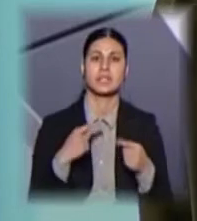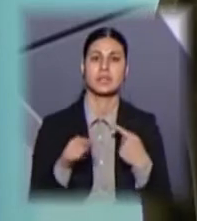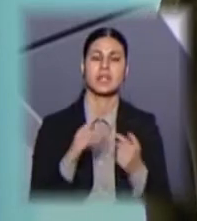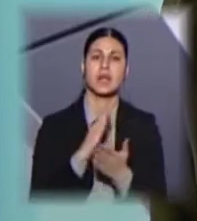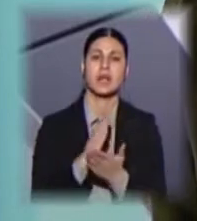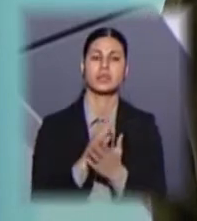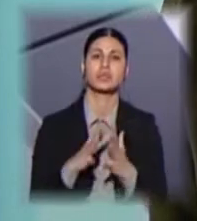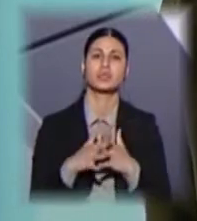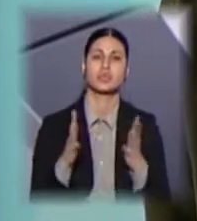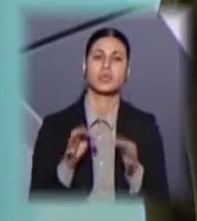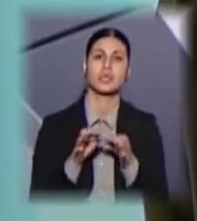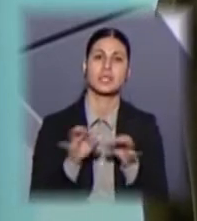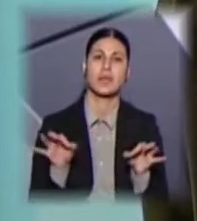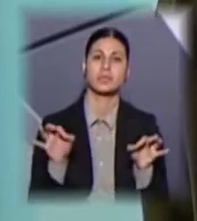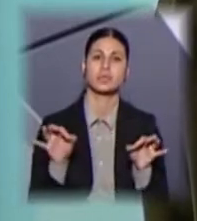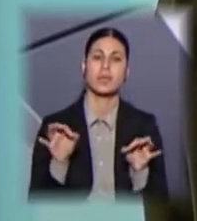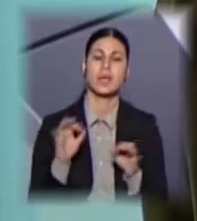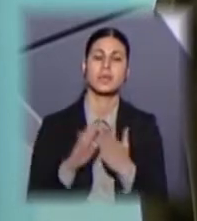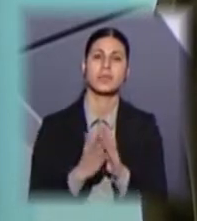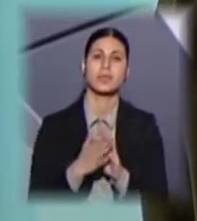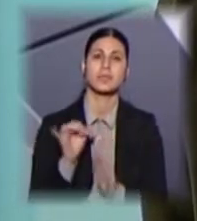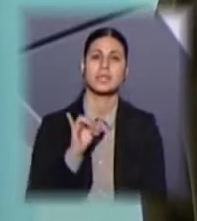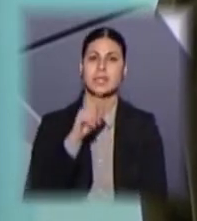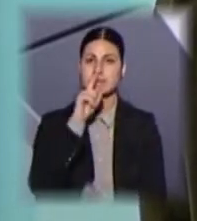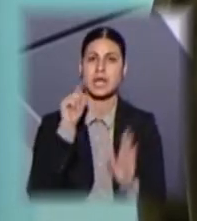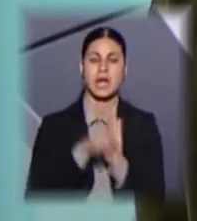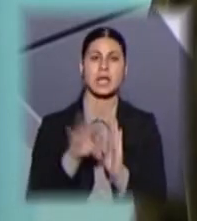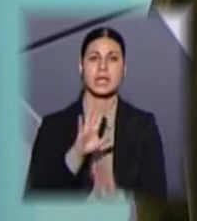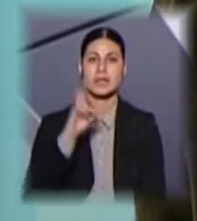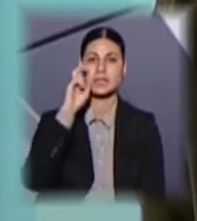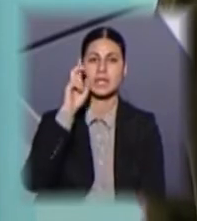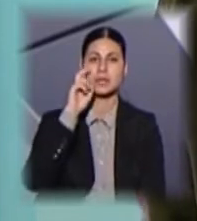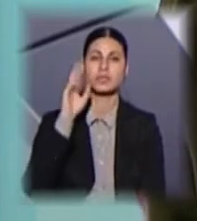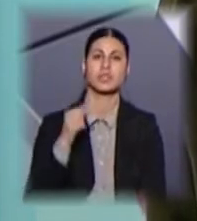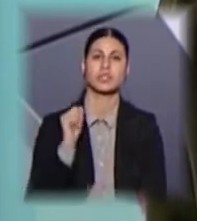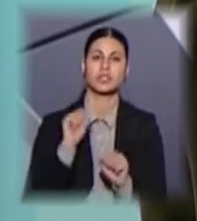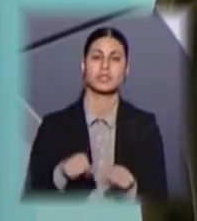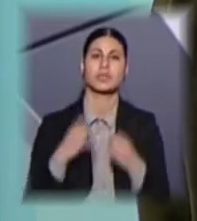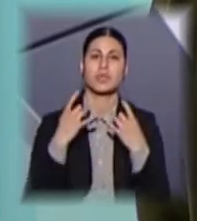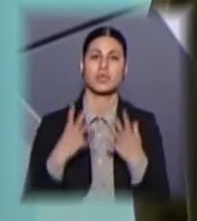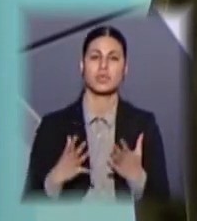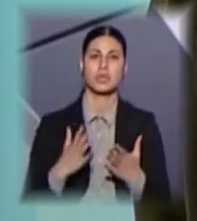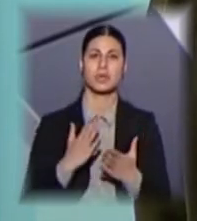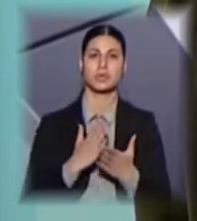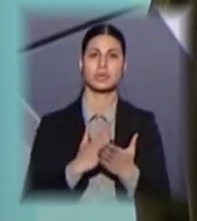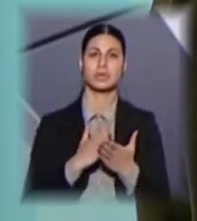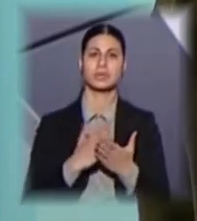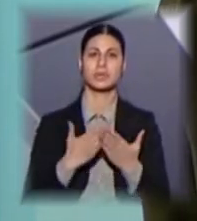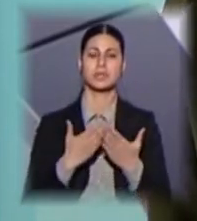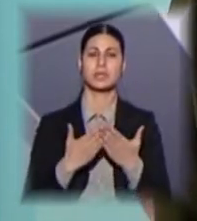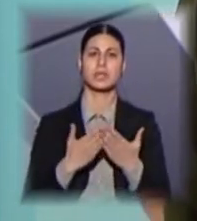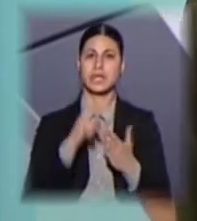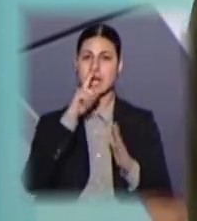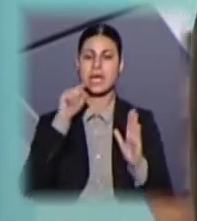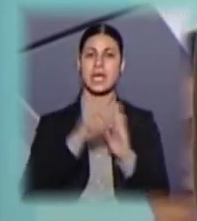თქვათ თავისუფალი პირობები, სადაც არ ერევა სახელმწიფო და შეიძლება უბრალოდ არერევა რეგულაციებით, მაგრამ ერევა თქვა